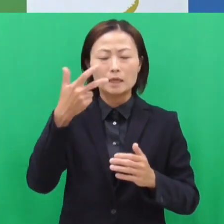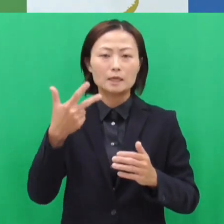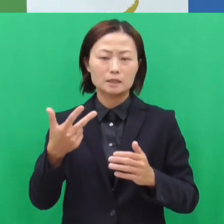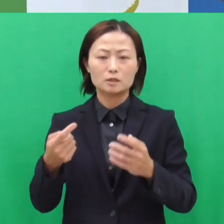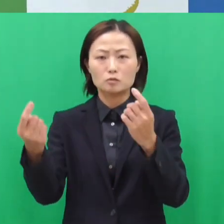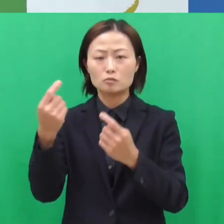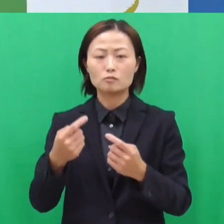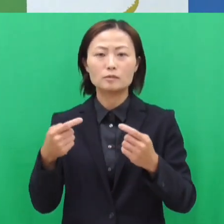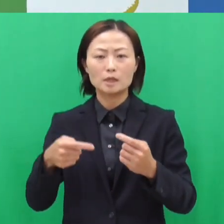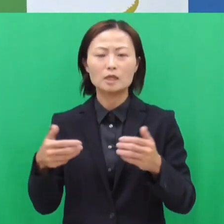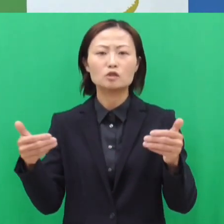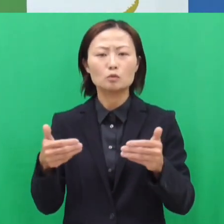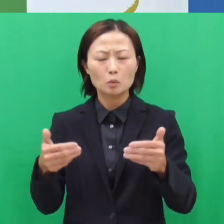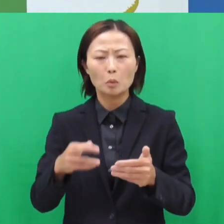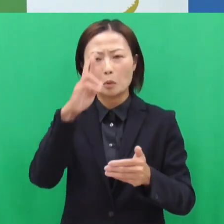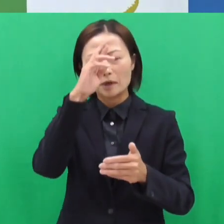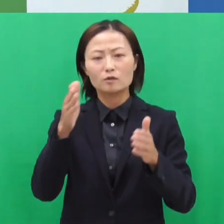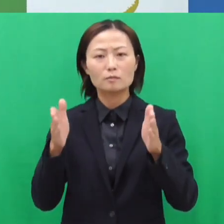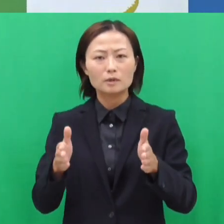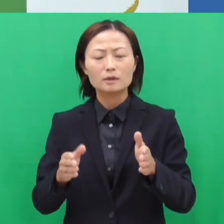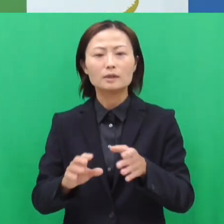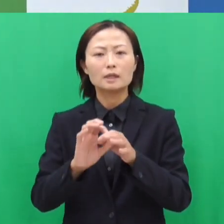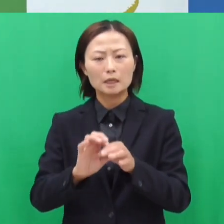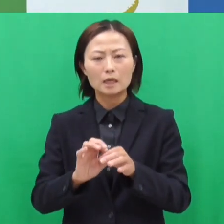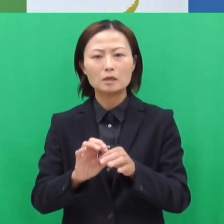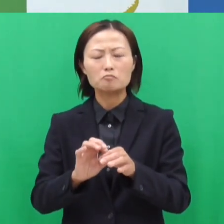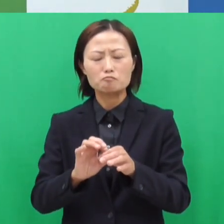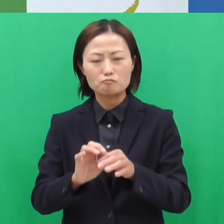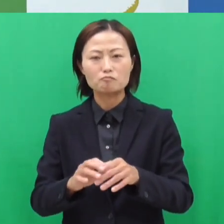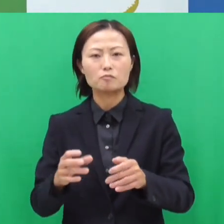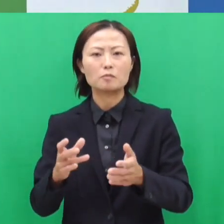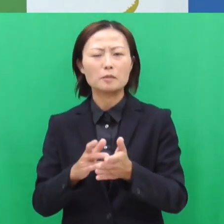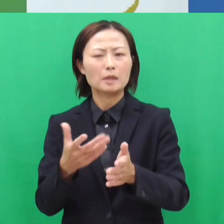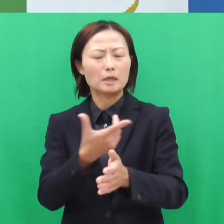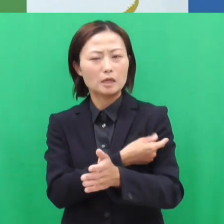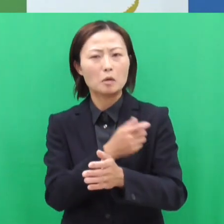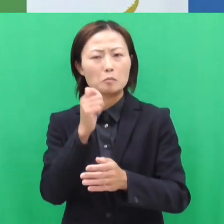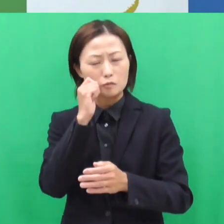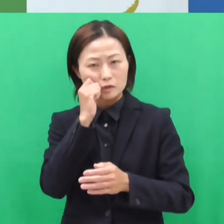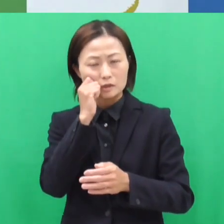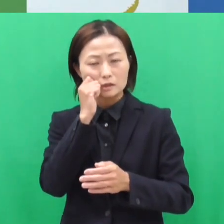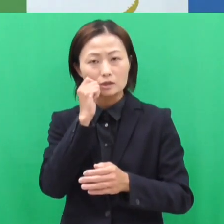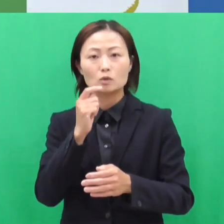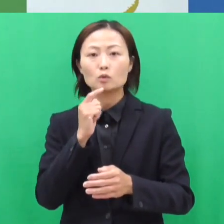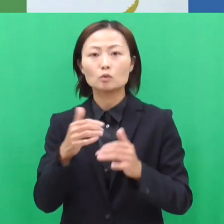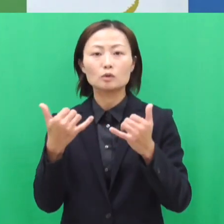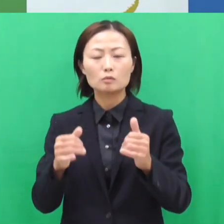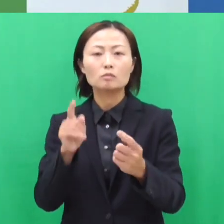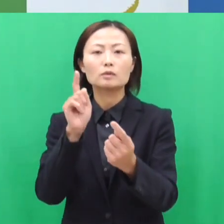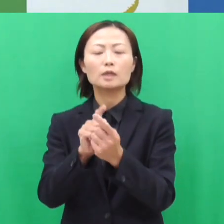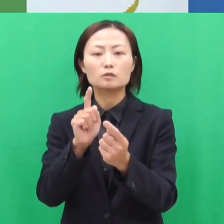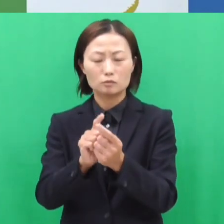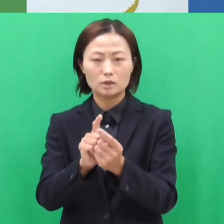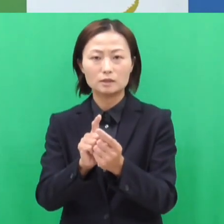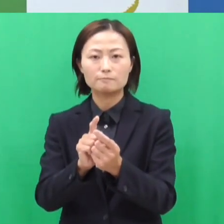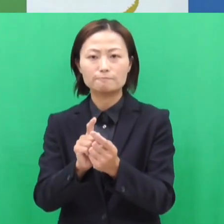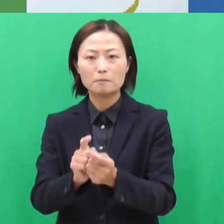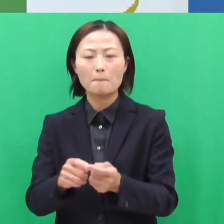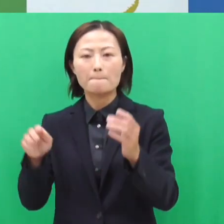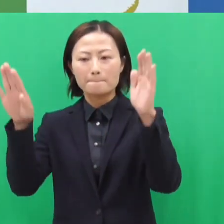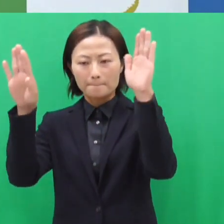ができないということを言われると思いますのでそういう方は対象に夜だけやるようにしたということですで